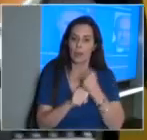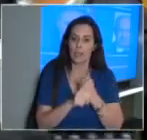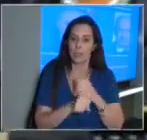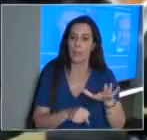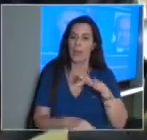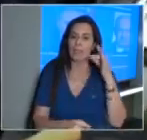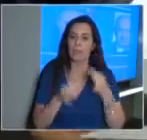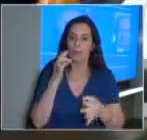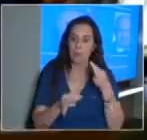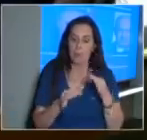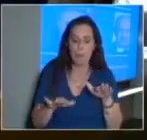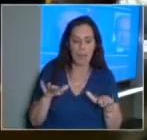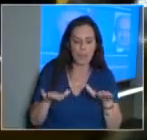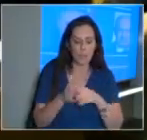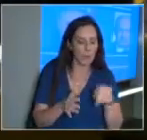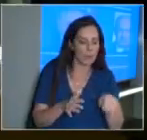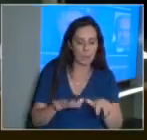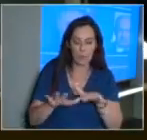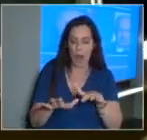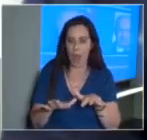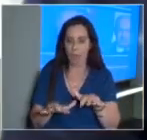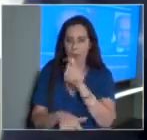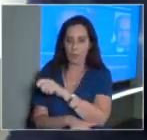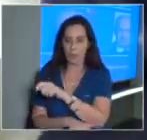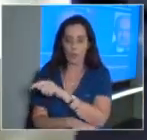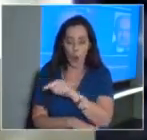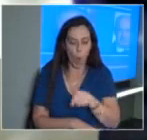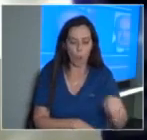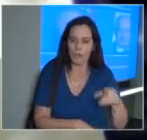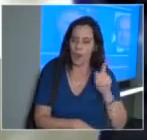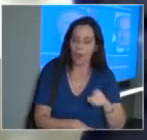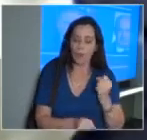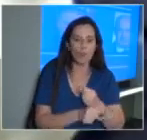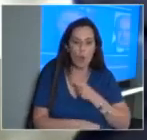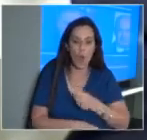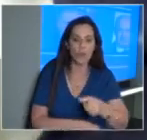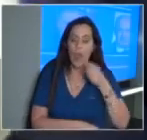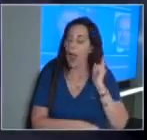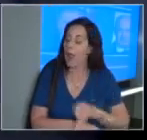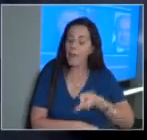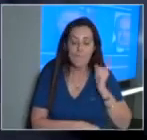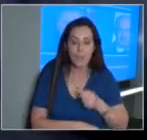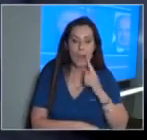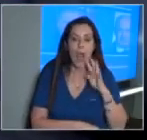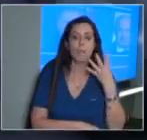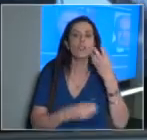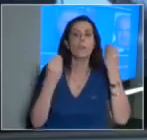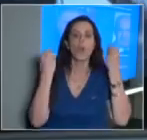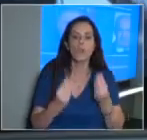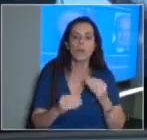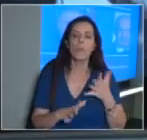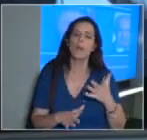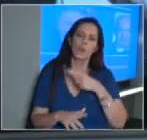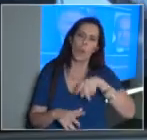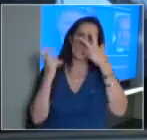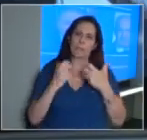במערכת המשפט ובאיזונים העדינים שבין כנסת ממשלה למערכת משפטית. כל זה חייב לקום השבוע, חייב לקרות עכשיו 4 שנים טובות, זה מה